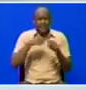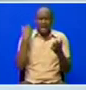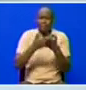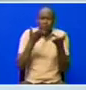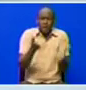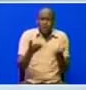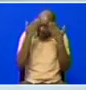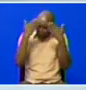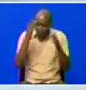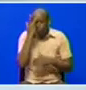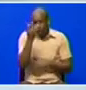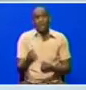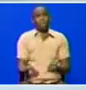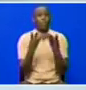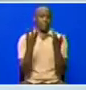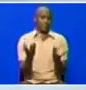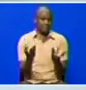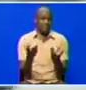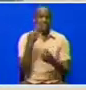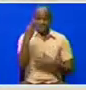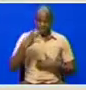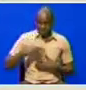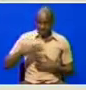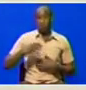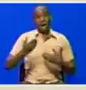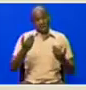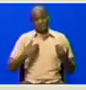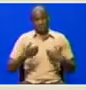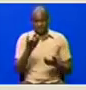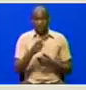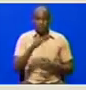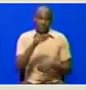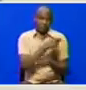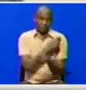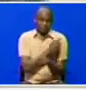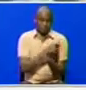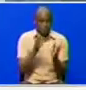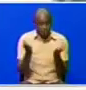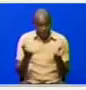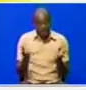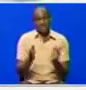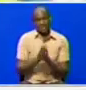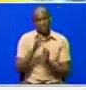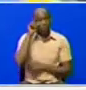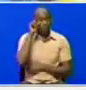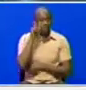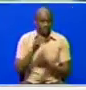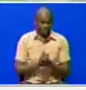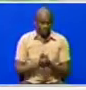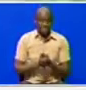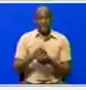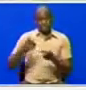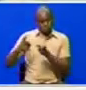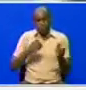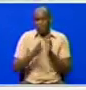sasa chanzo chake hakijabainika. Watu watatu wamejeruhiwa na wanapokea matibabu katika hospitali moja huko Mombasa.